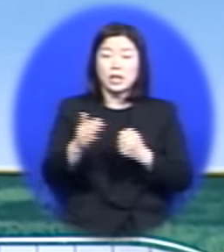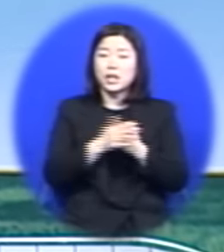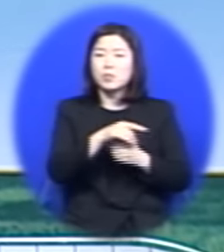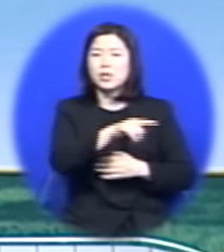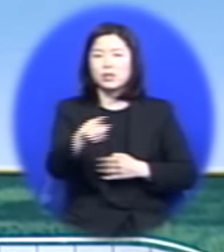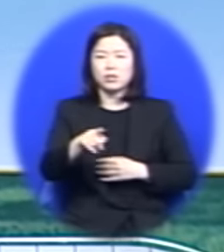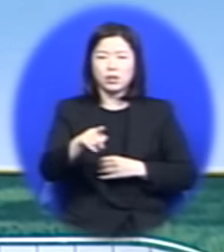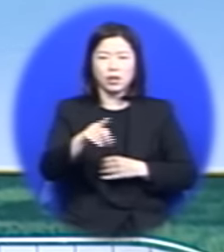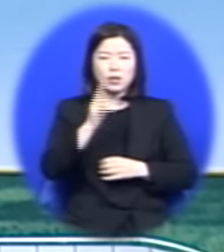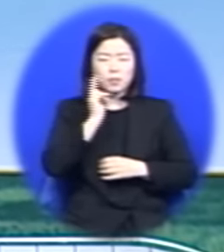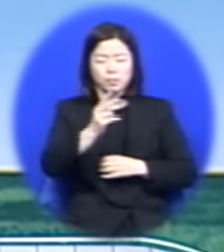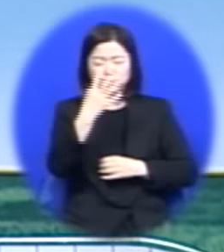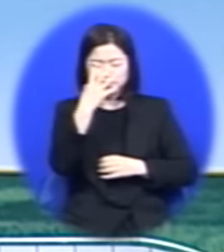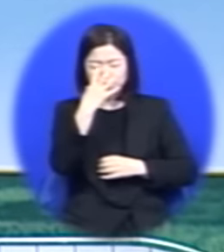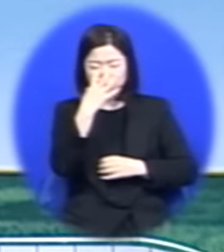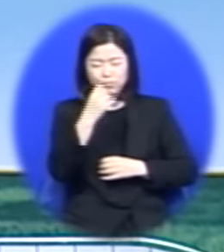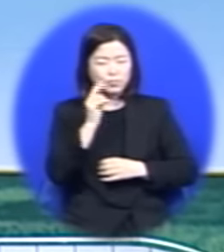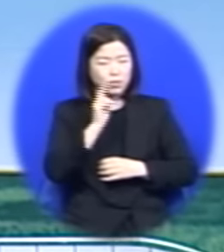거죠.